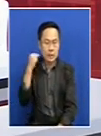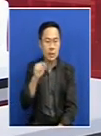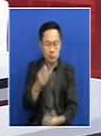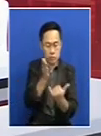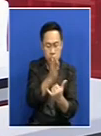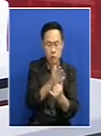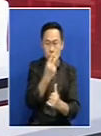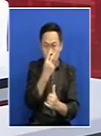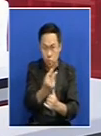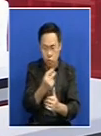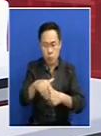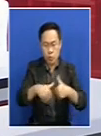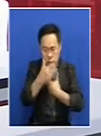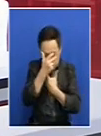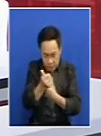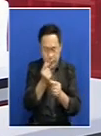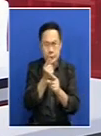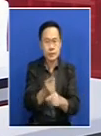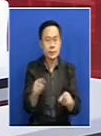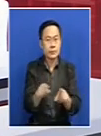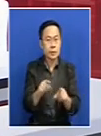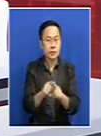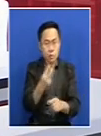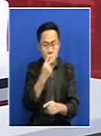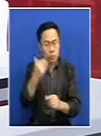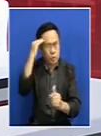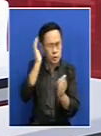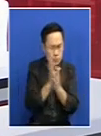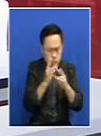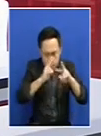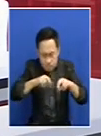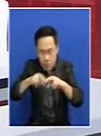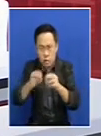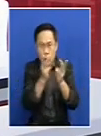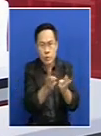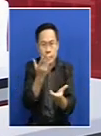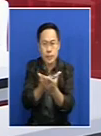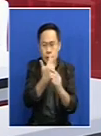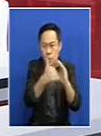เป็นอีกหนึ่งคดีสะเทือนขวัญคุณผู้ชมคะเพราะว่าถ้าไปดูนี่ตำรวจกำลังแกะรอยเส้นท